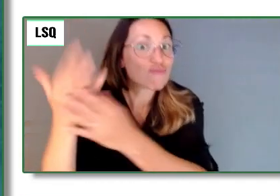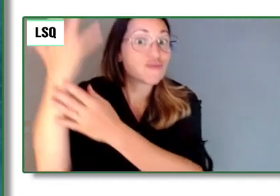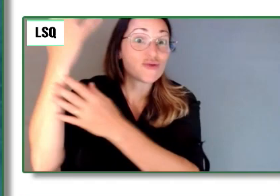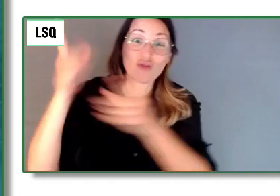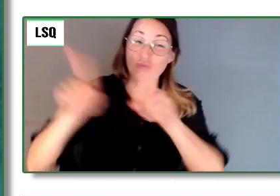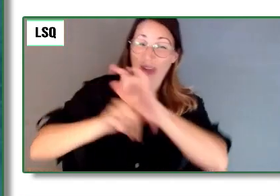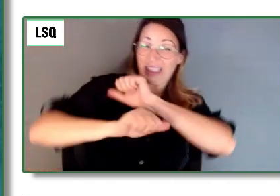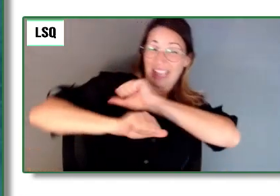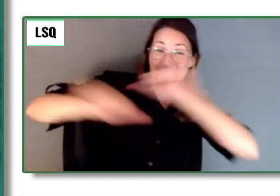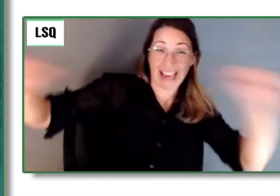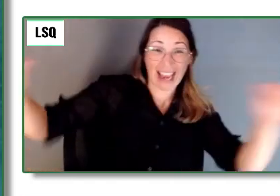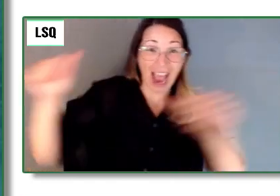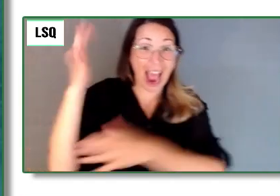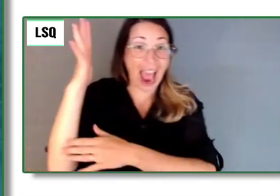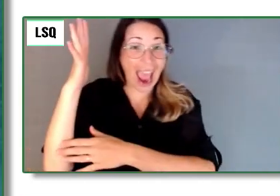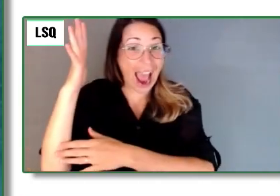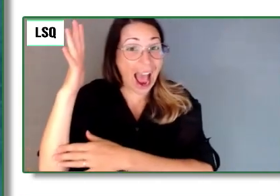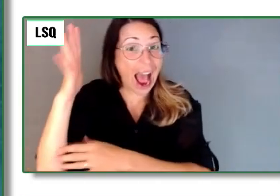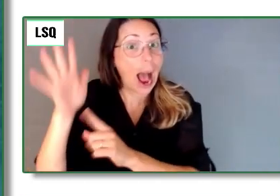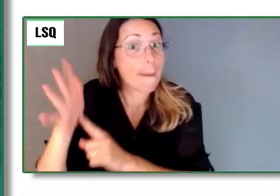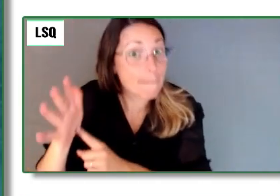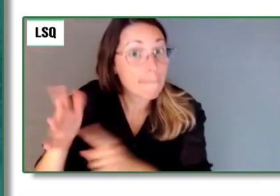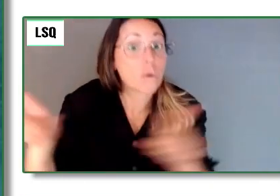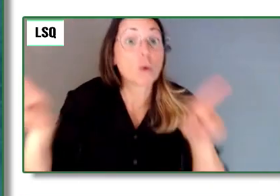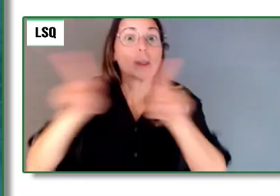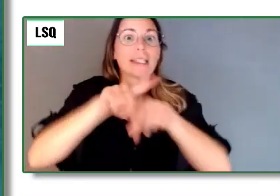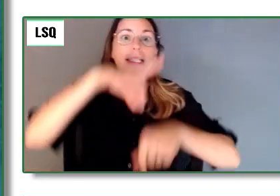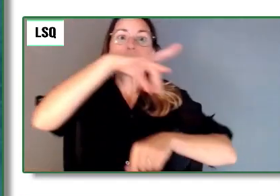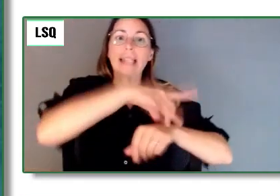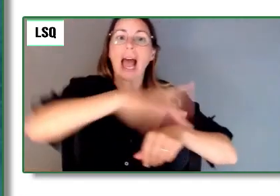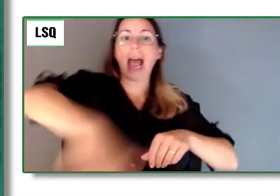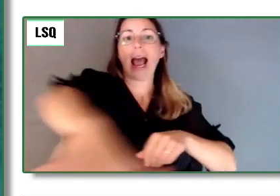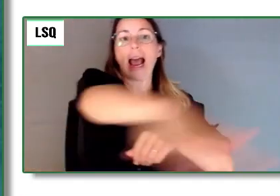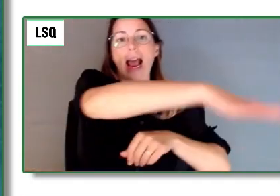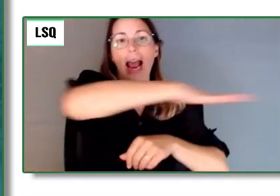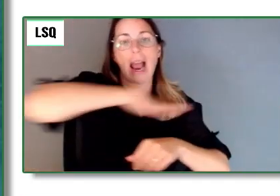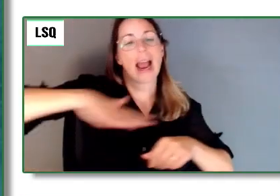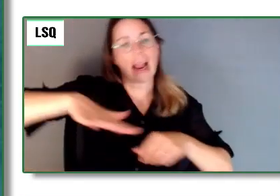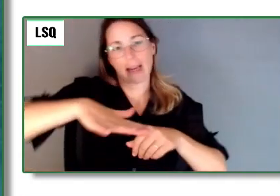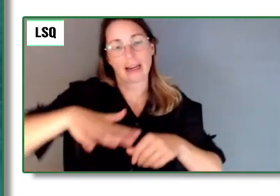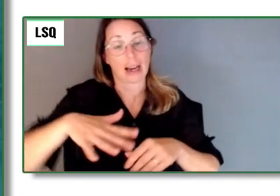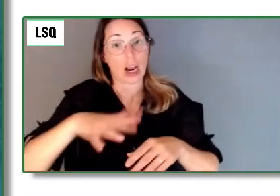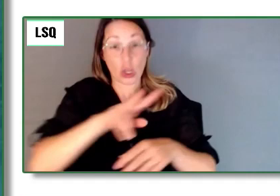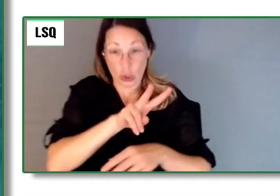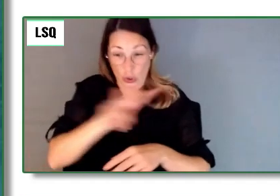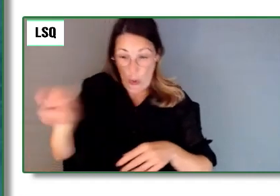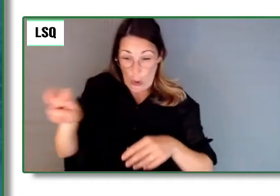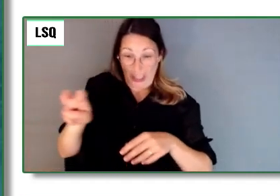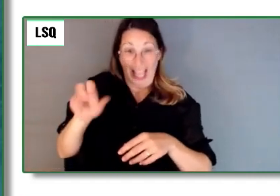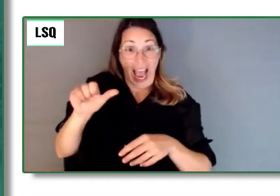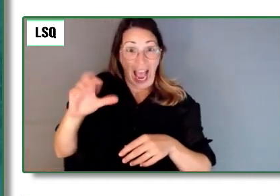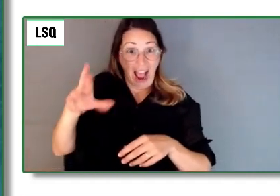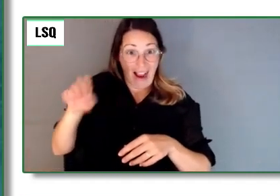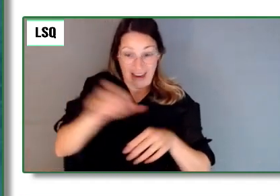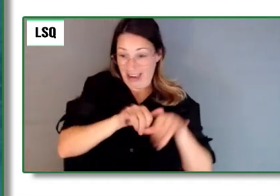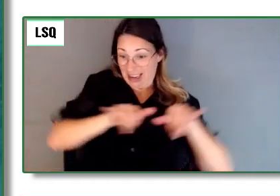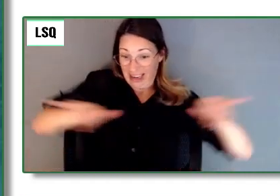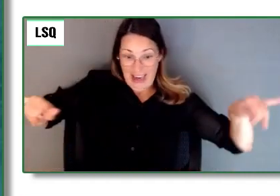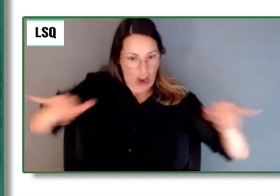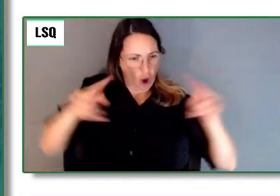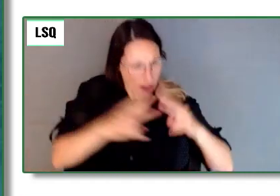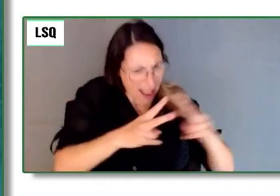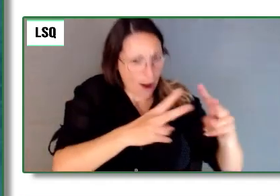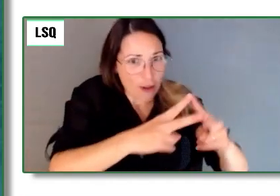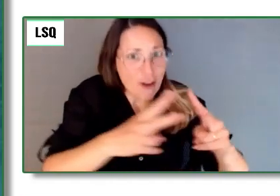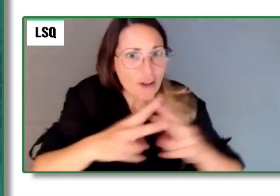je connaissais cet étang, je le voyais pendant toute ma vie. Et grâce à ça, je me suis joint au scout, j'ai fait